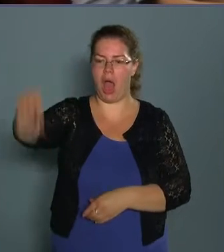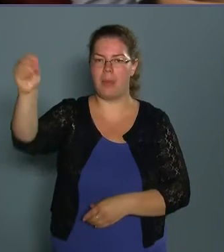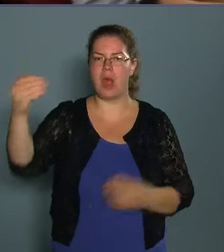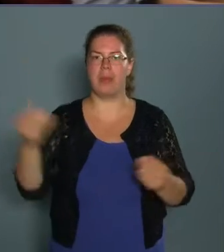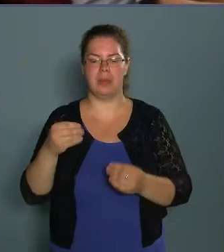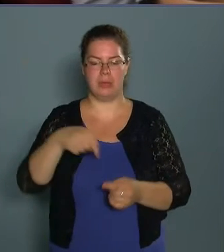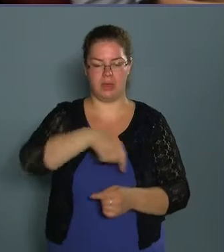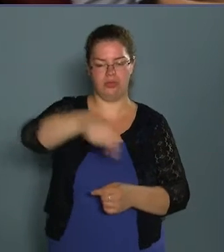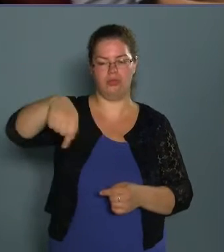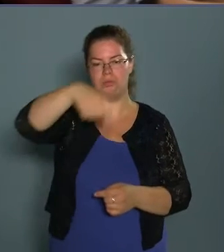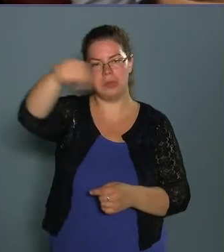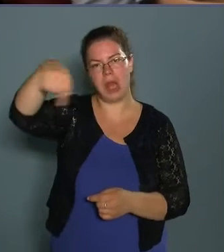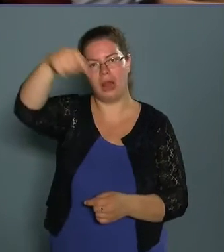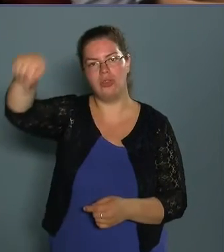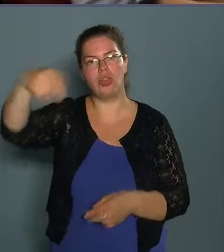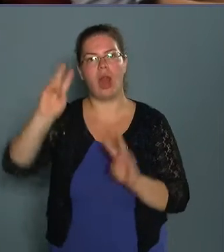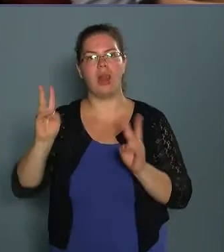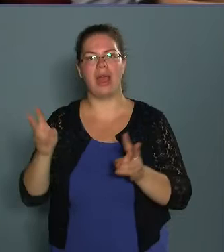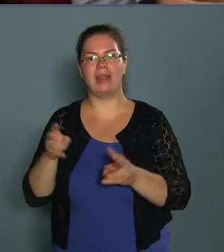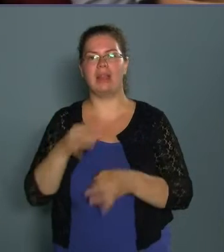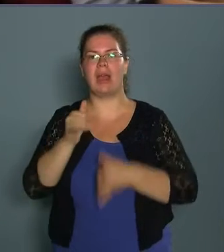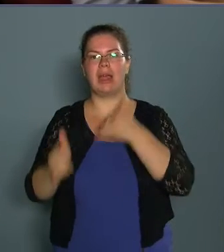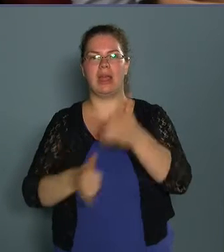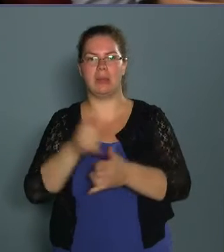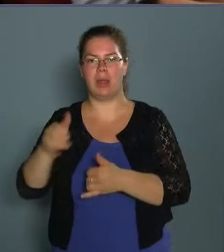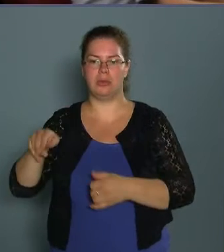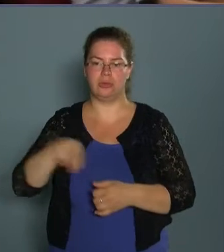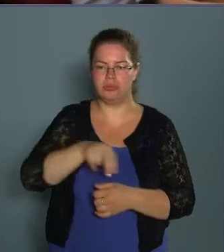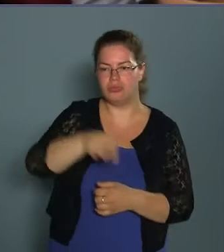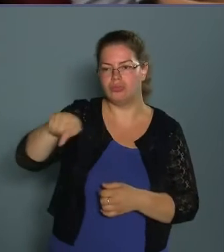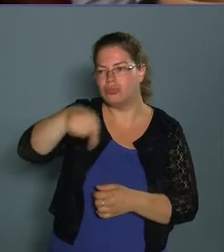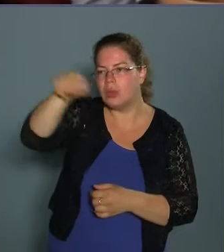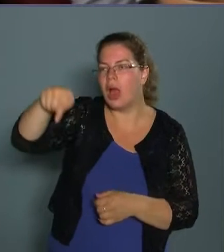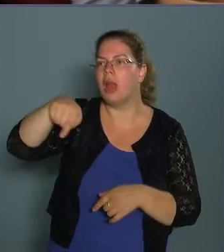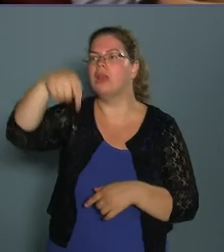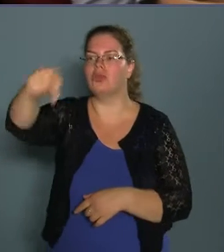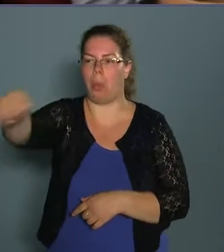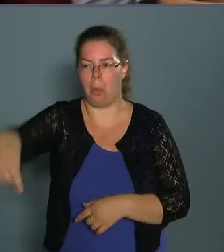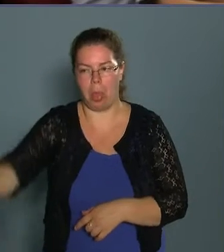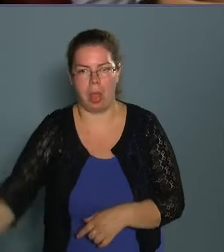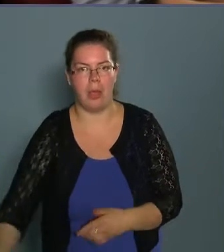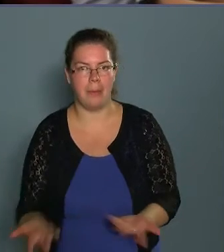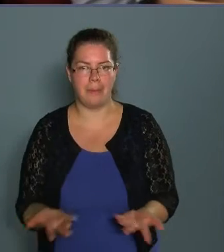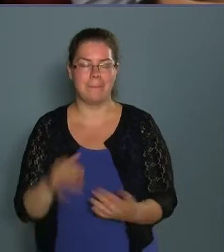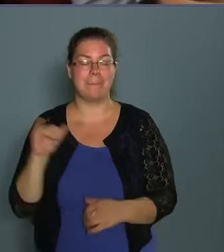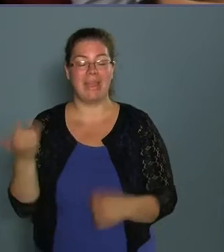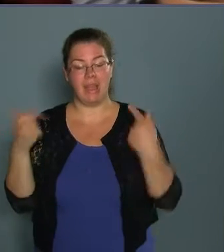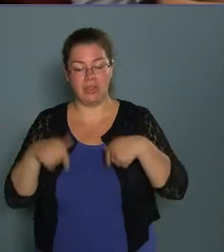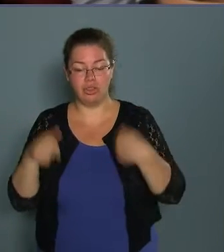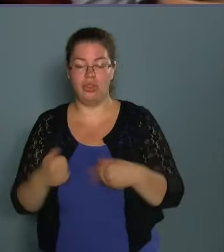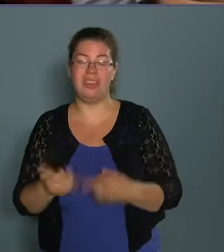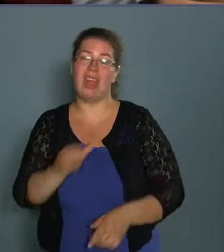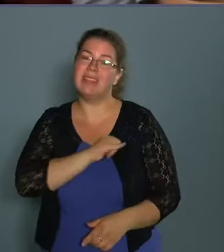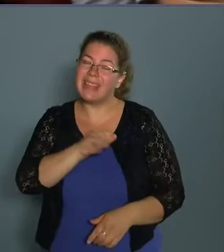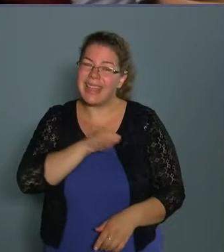amelyekben spirálisan lehetett a kerékpárokkal fel, illetve lehajtani. És itt